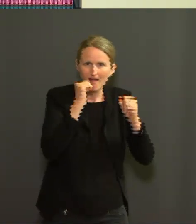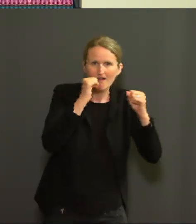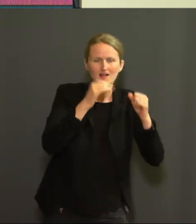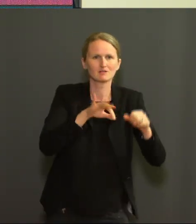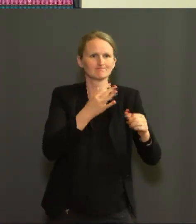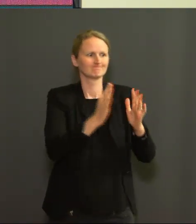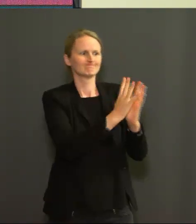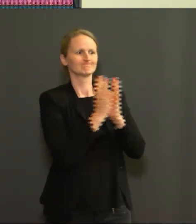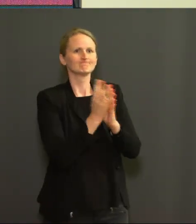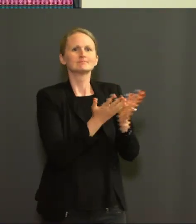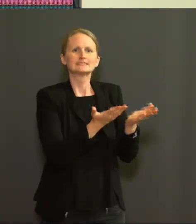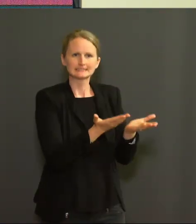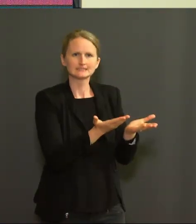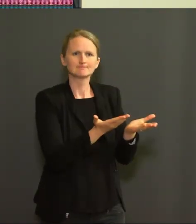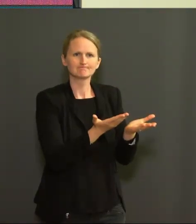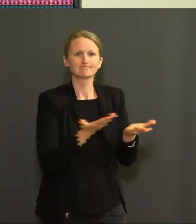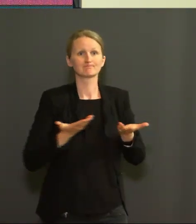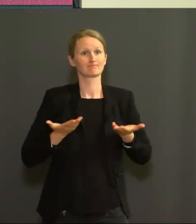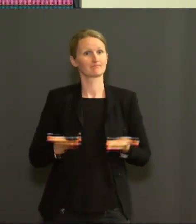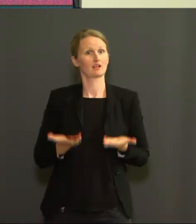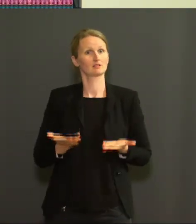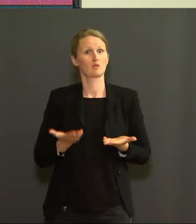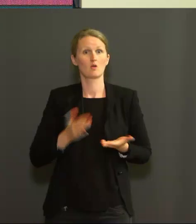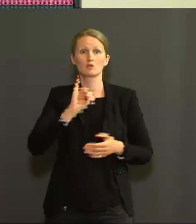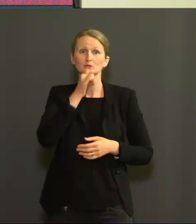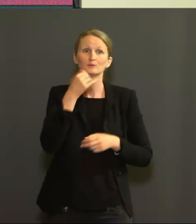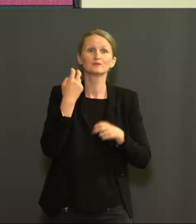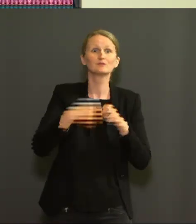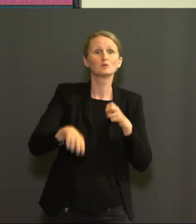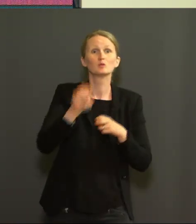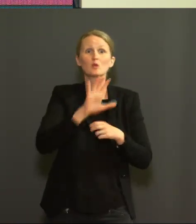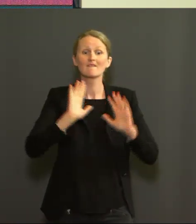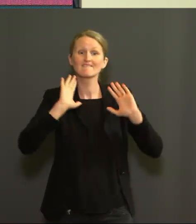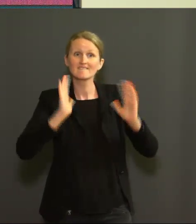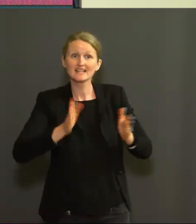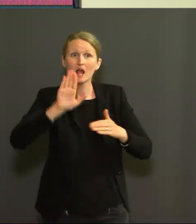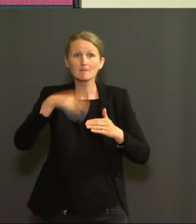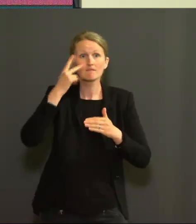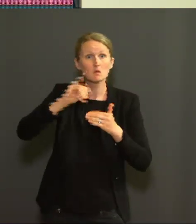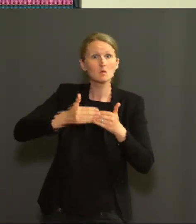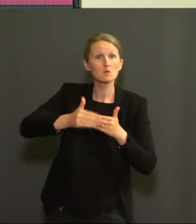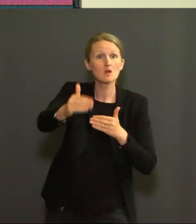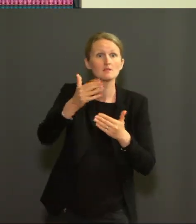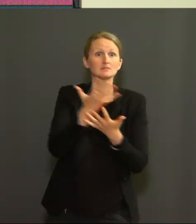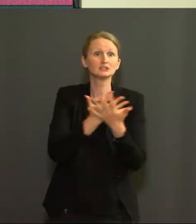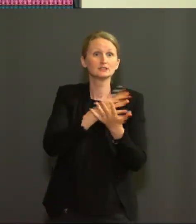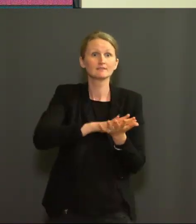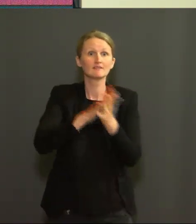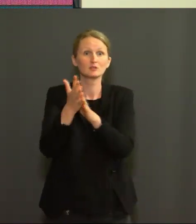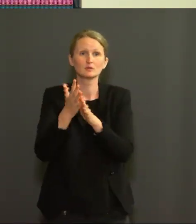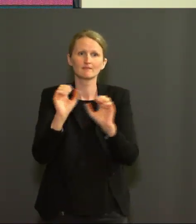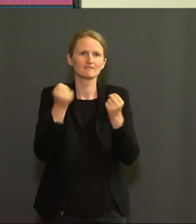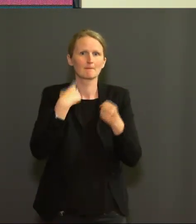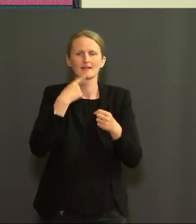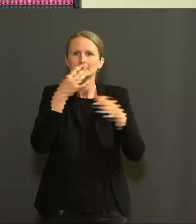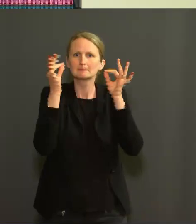de l'euro est encore impossible pour l'instant à définir, bien sûr. On le saura peut-être un peu mieux dans quelques semaines. Il ne sera certainement pas nul,